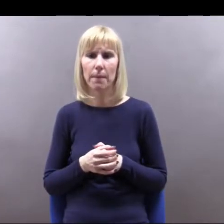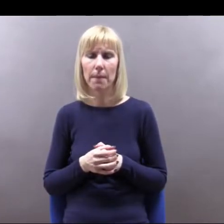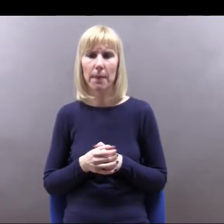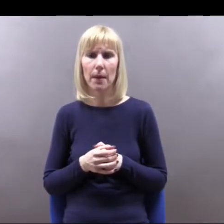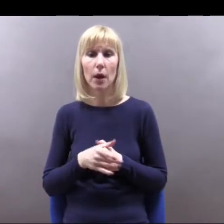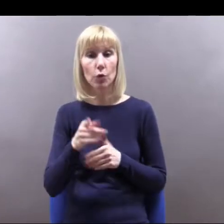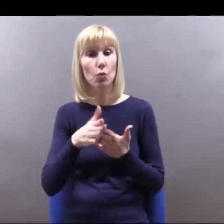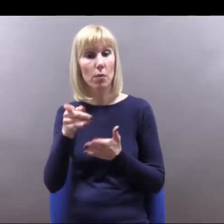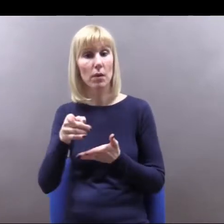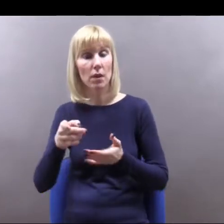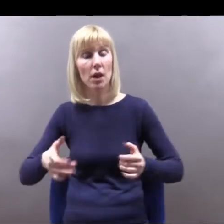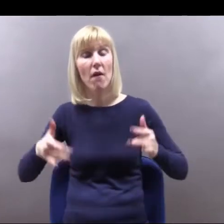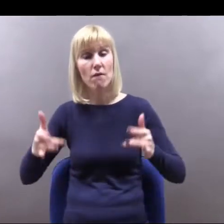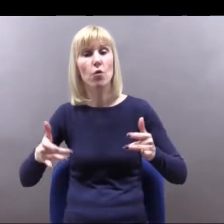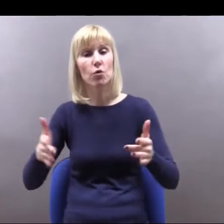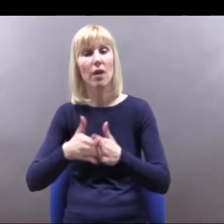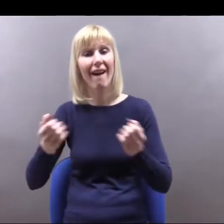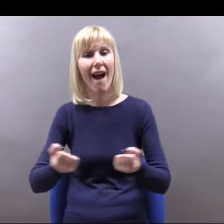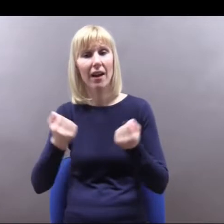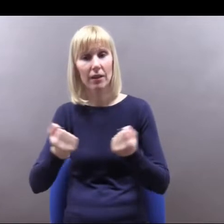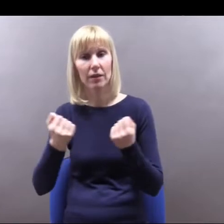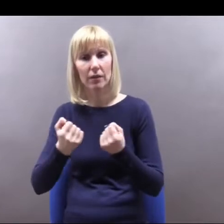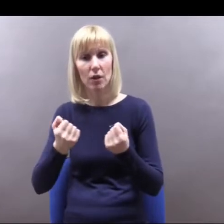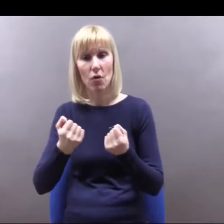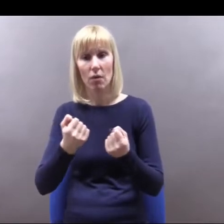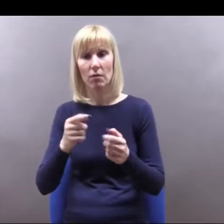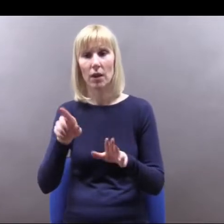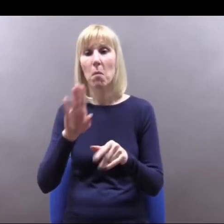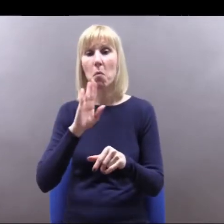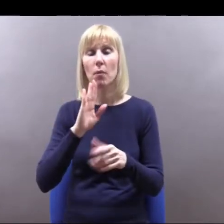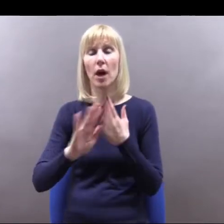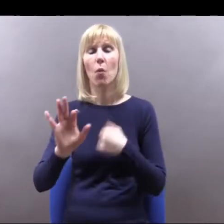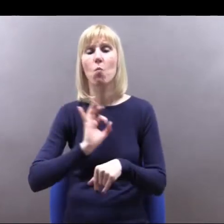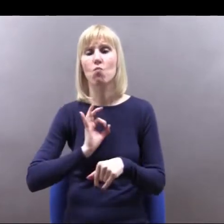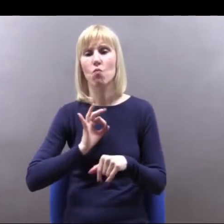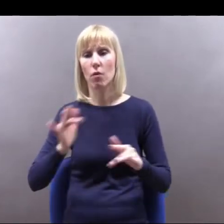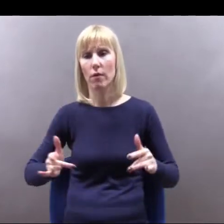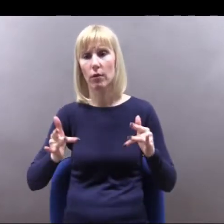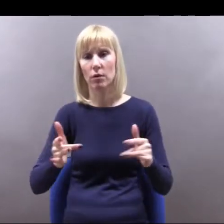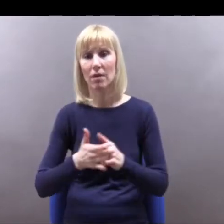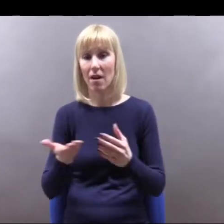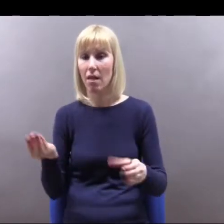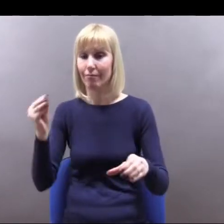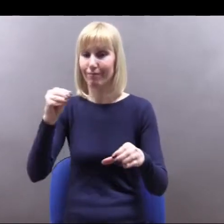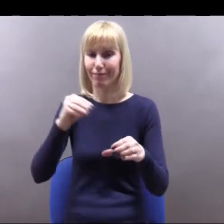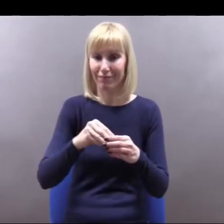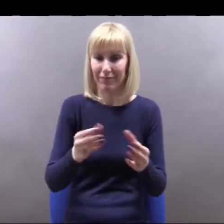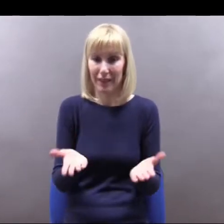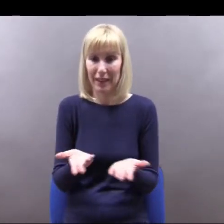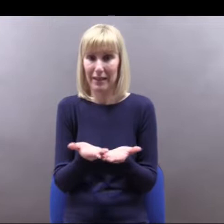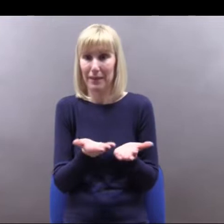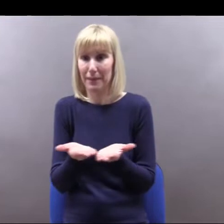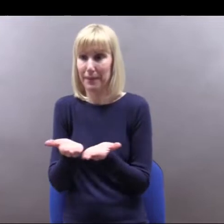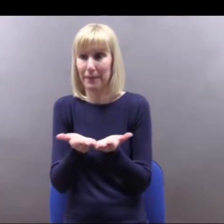trochę będzie spam. Wózka aktywnego, który służy do poruszania się na co dzień, czyli taki wózek, na którym ja siedzę, nie da przypiąć się do